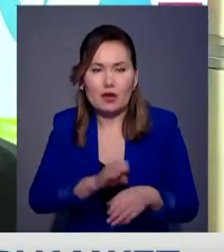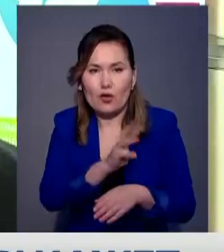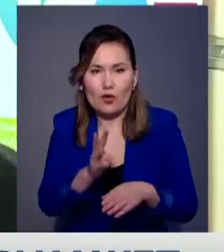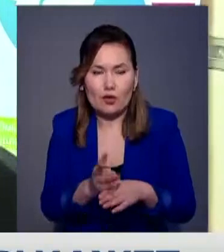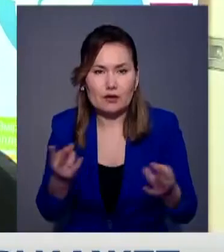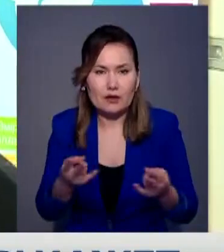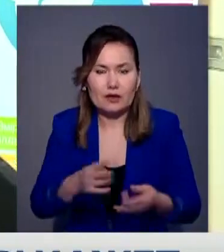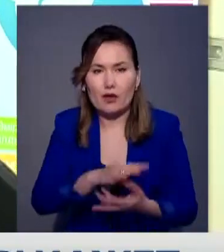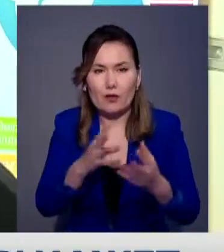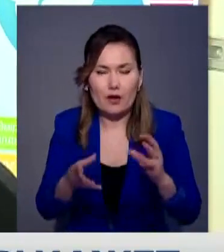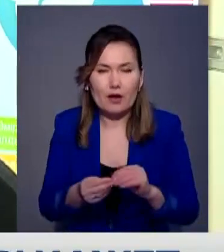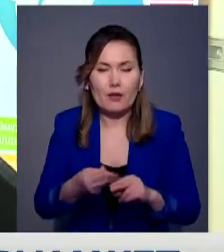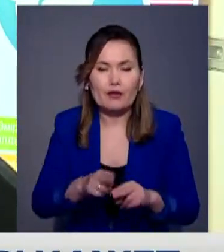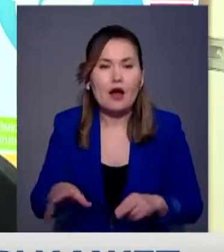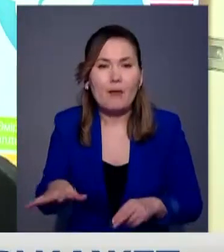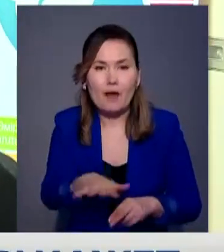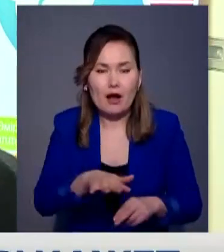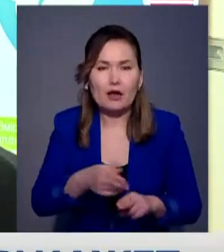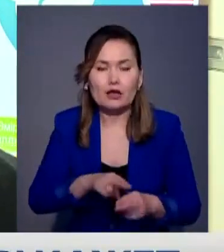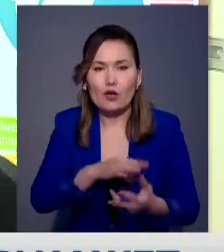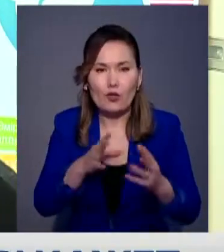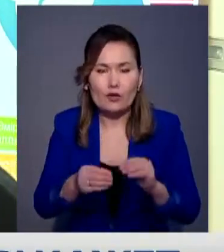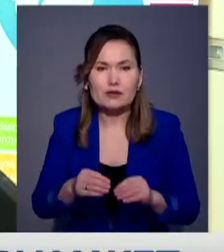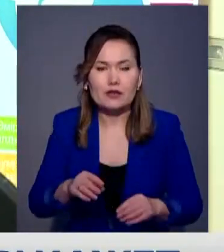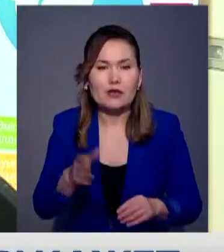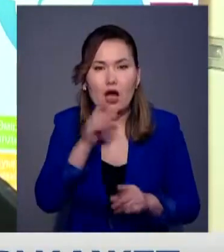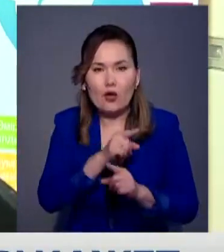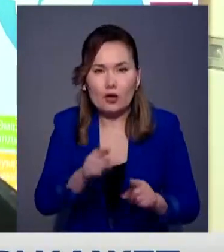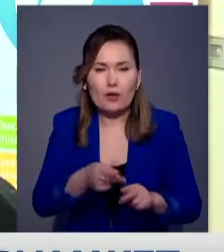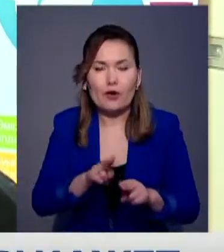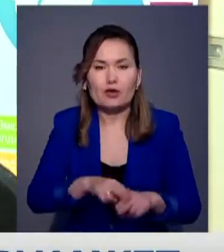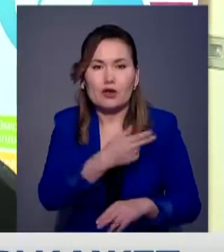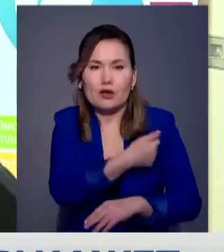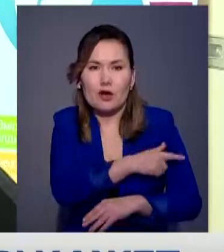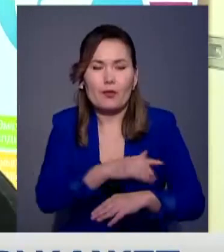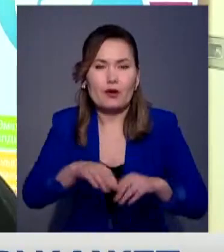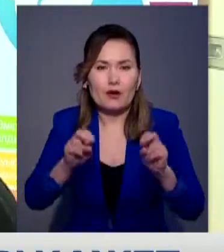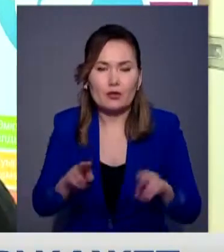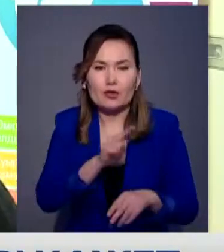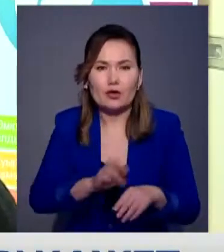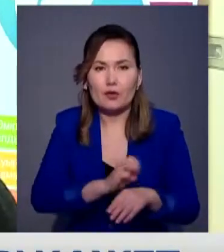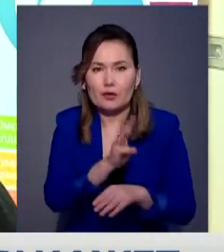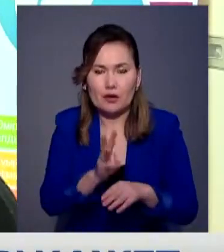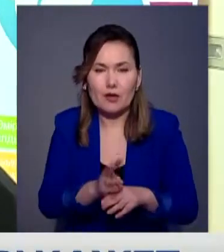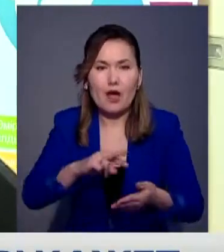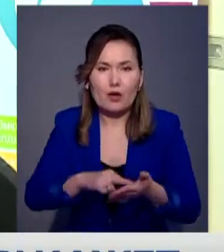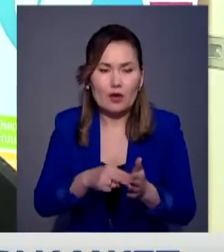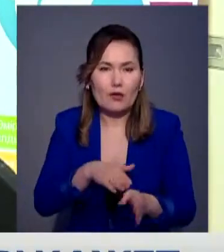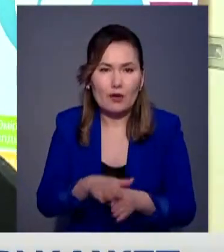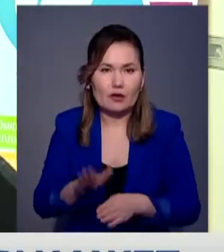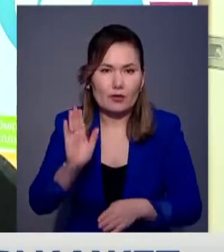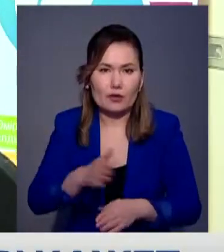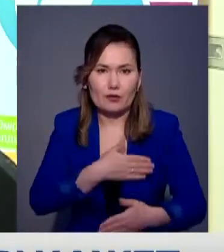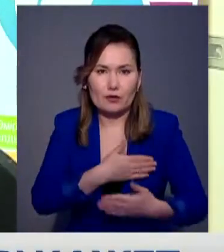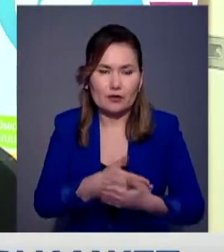Бұл статистика әрине бір күнде шыққан жоқ. Жылдар бойы қалыптасып отыр, сондықтан жүйені қалыпқа келтіру үшін жоспарлы түрде әрекет етіп